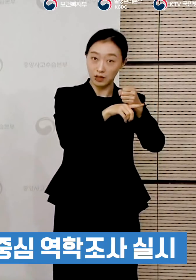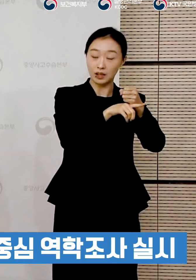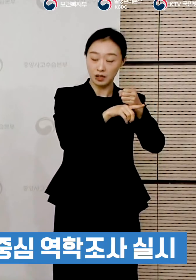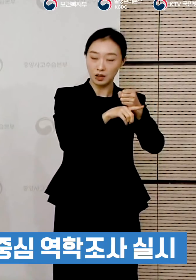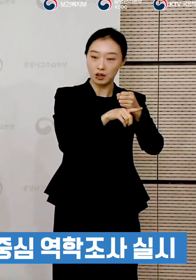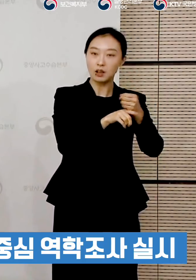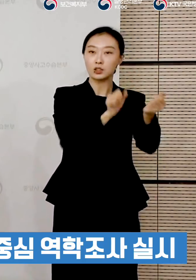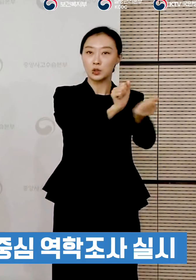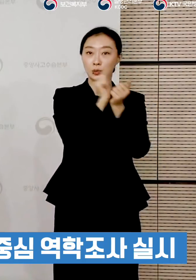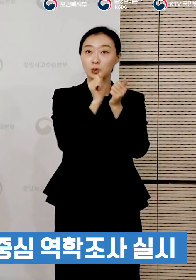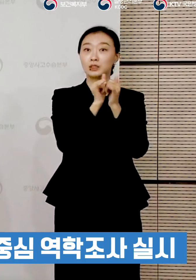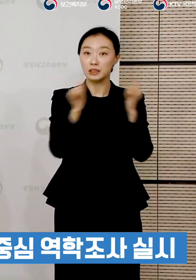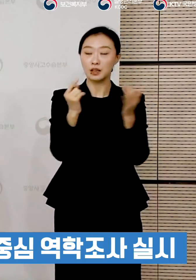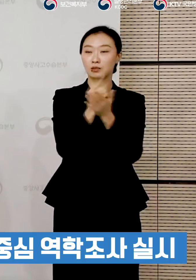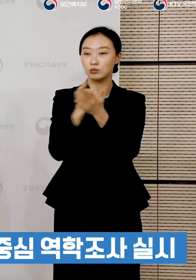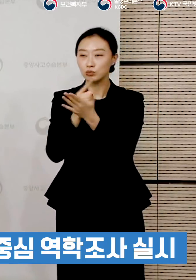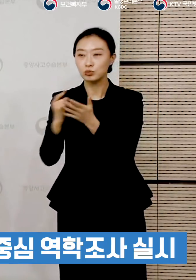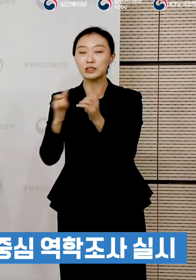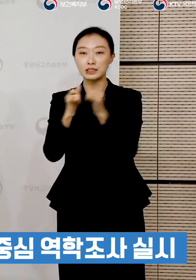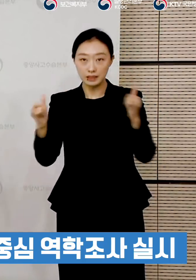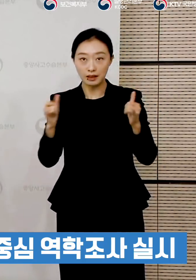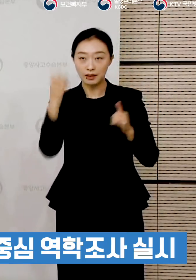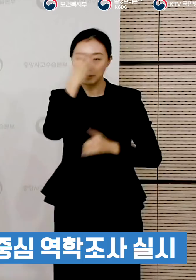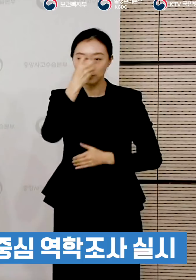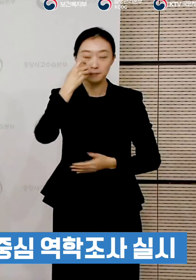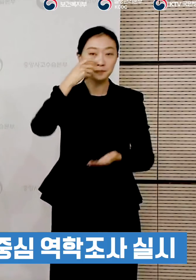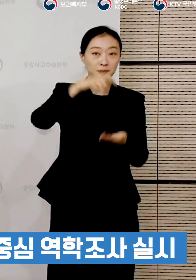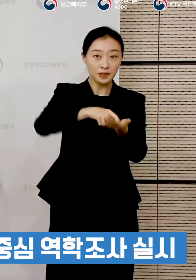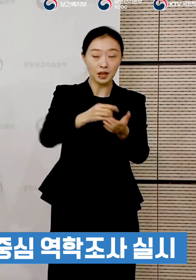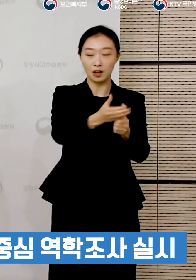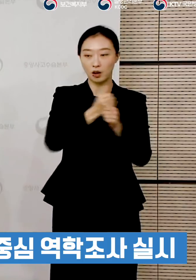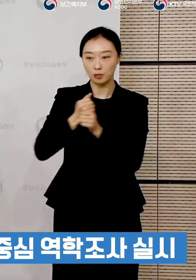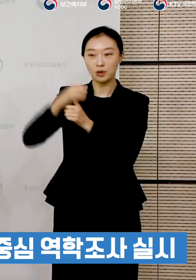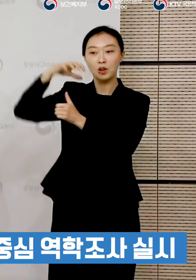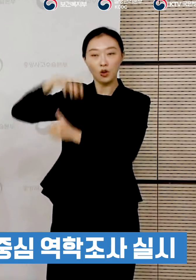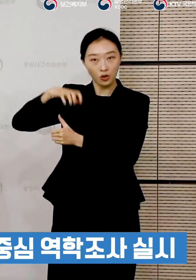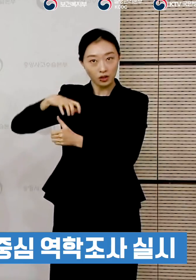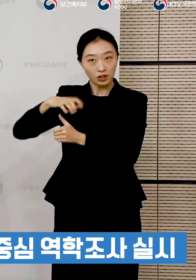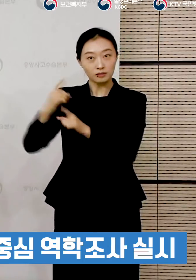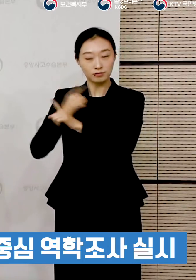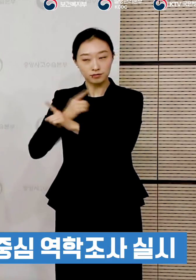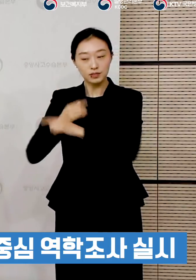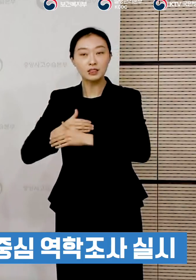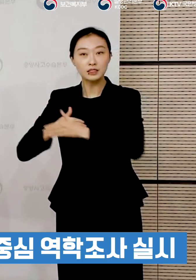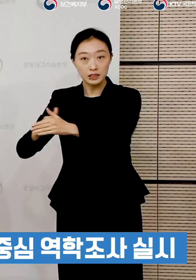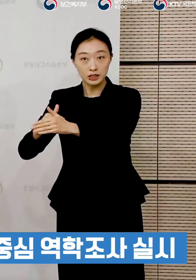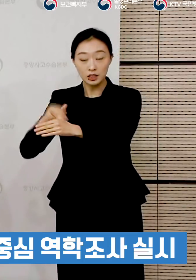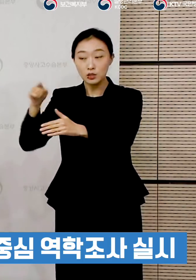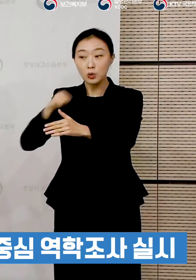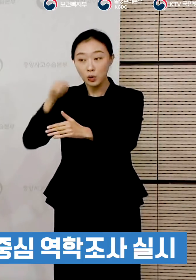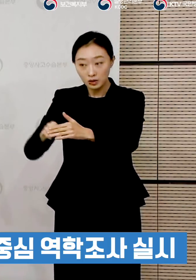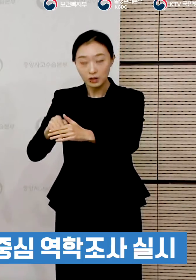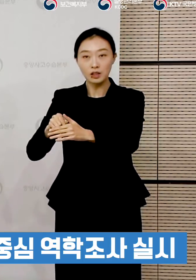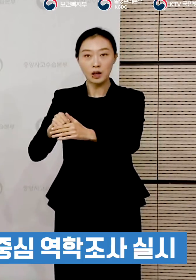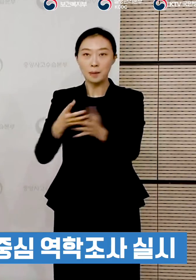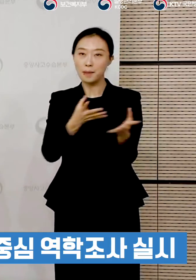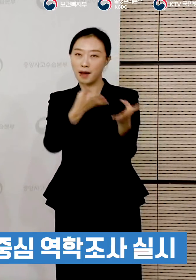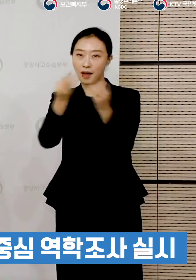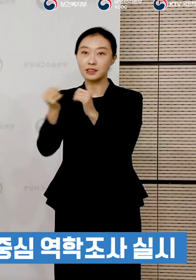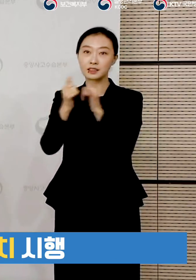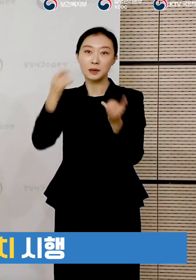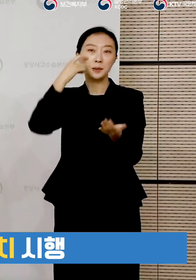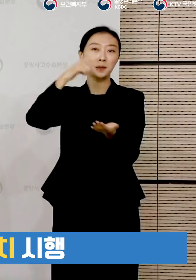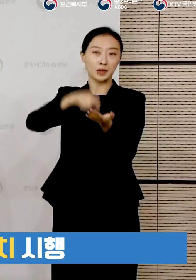찾아 진단검사와 격리조치를 하는 중으로 이 과정에서 다수의 확진 환자들을 찾아내고 있는